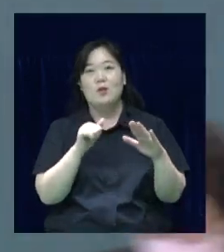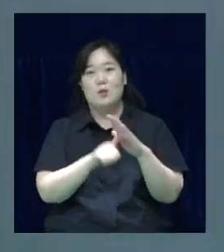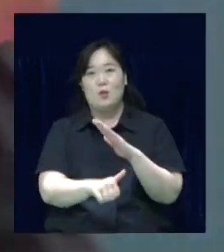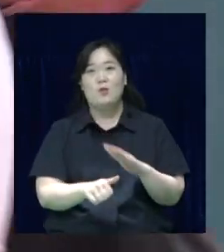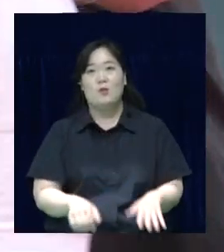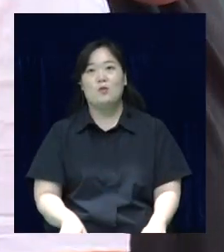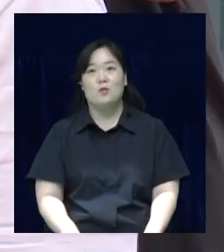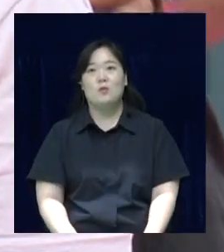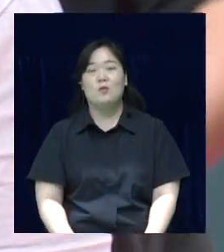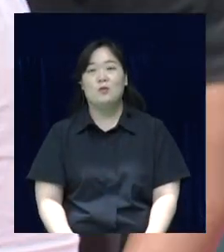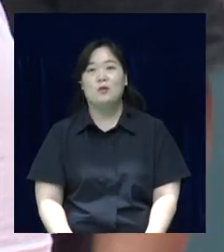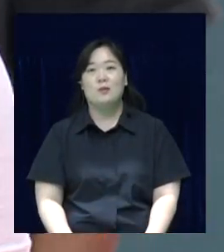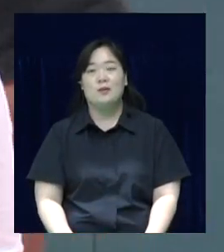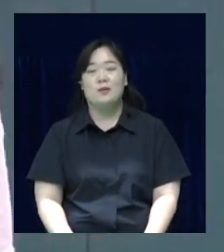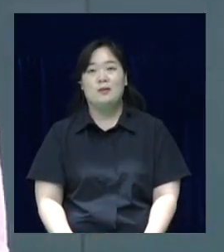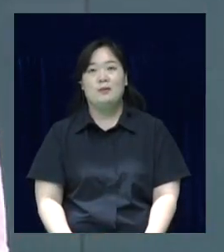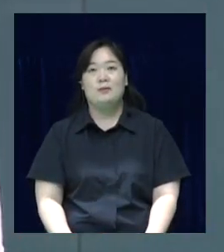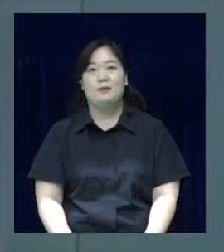걸로 예측되어집니다.